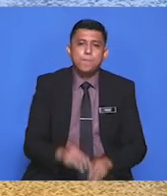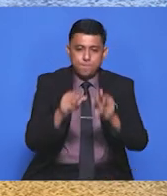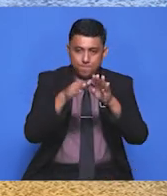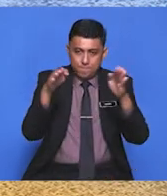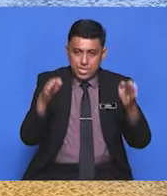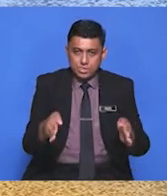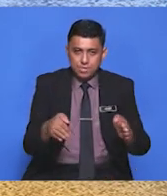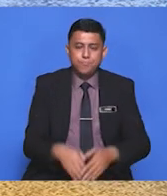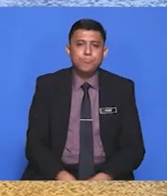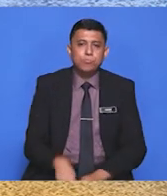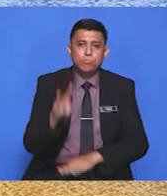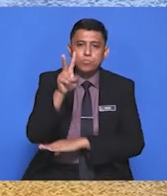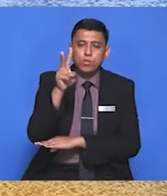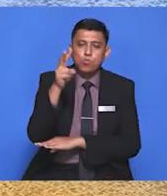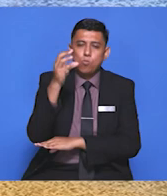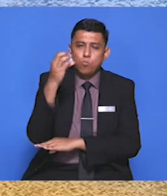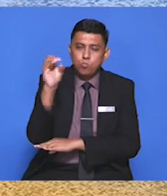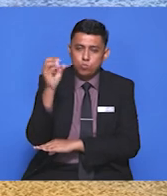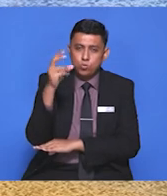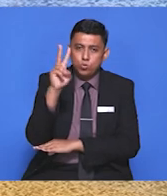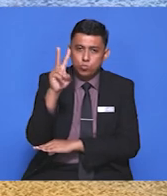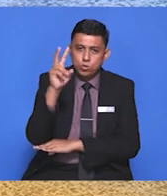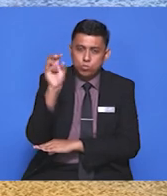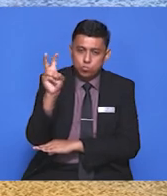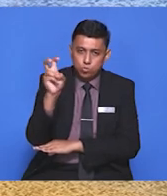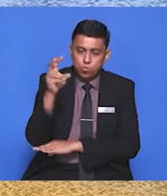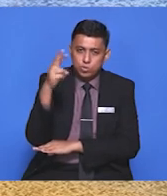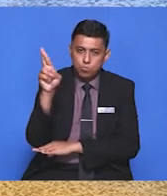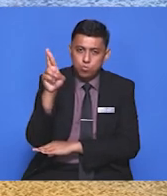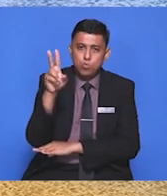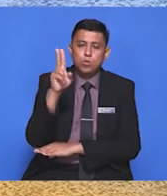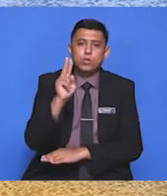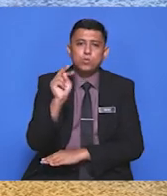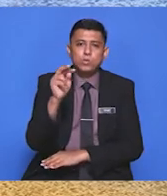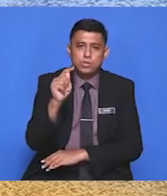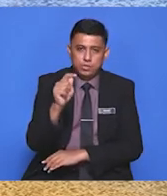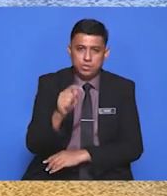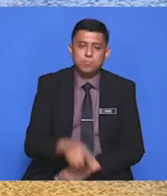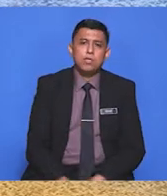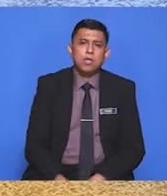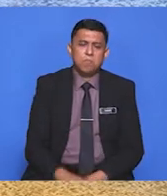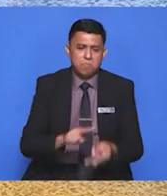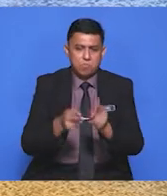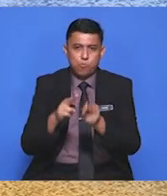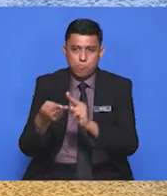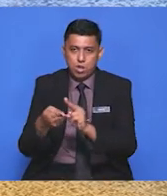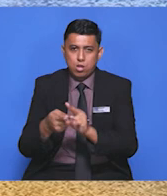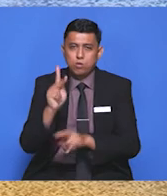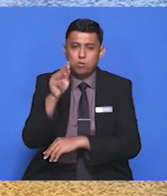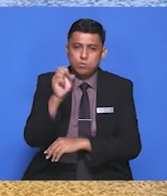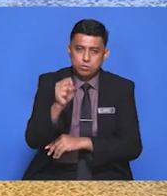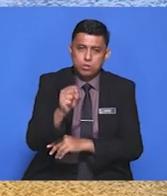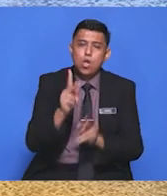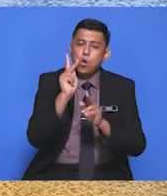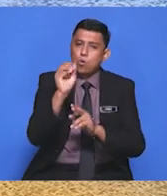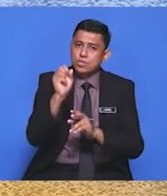tetap RM20,000 dan kos berubah RM50 seunit. Maka kos